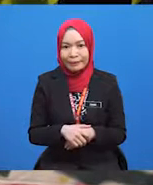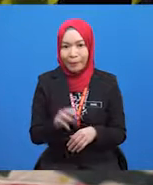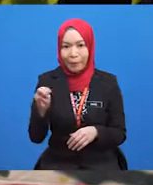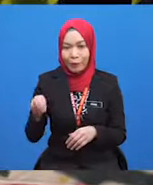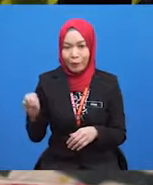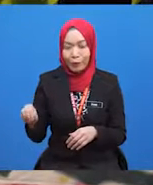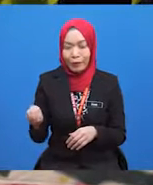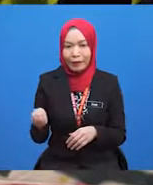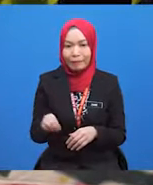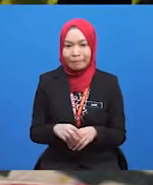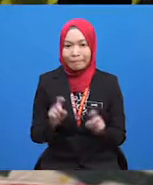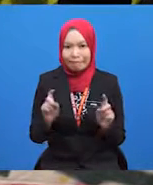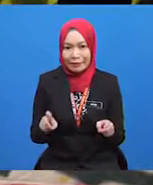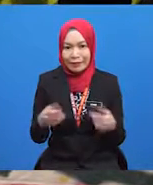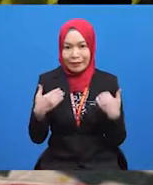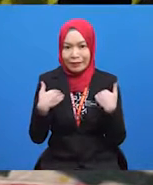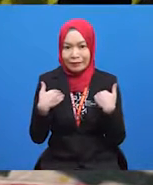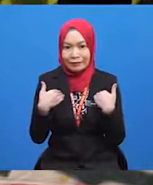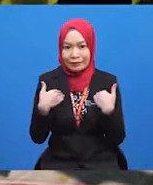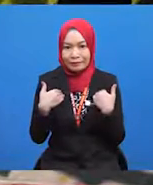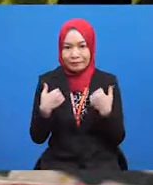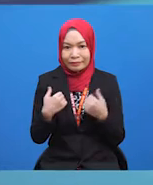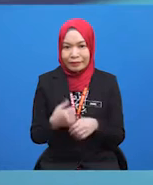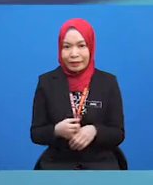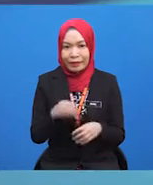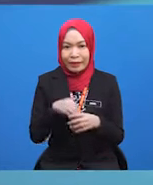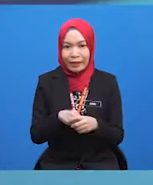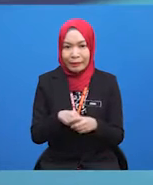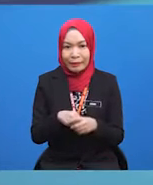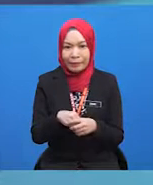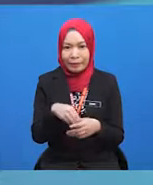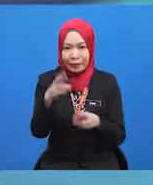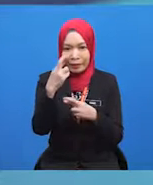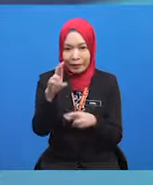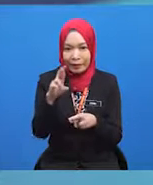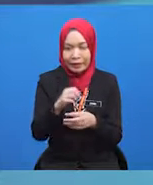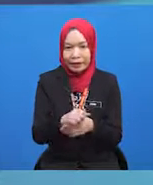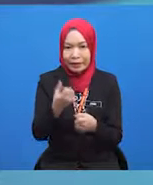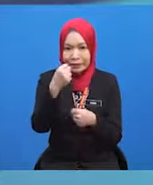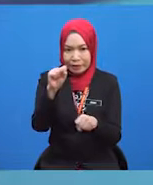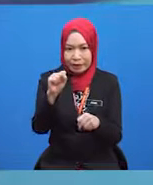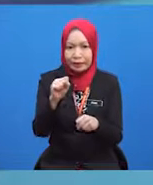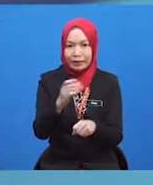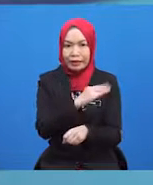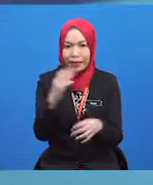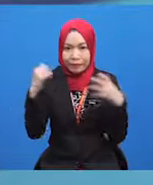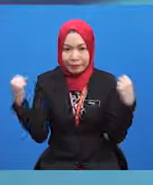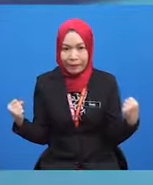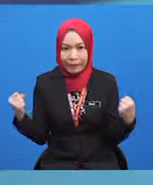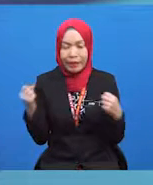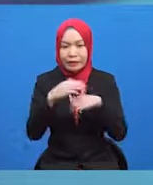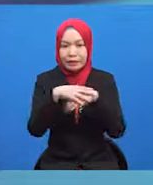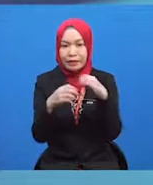Murid-murid, pastikan kamu berada dalam keadaan bersedia. Susun tempat kerja dalam keadaan selamat dan selesa